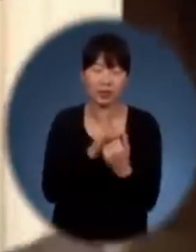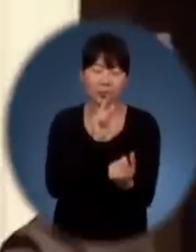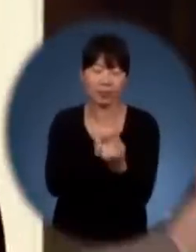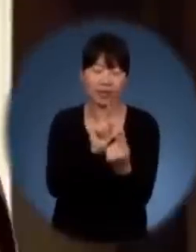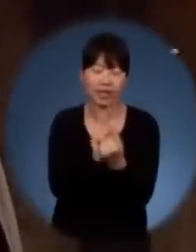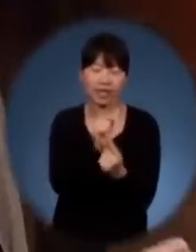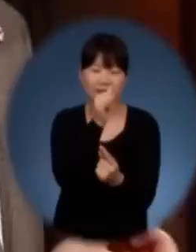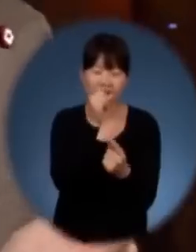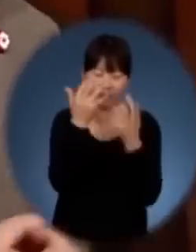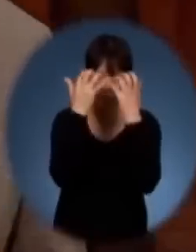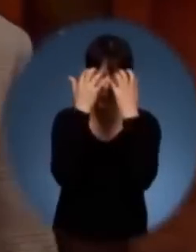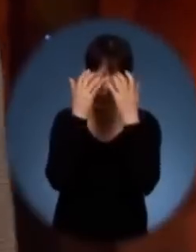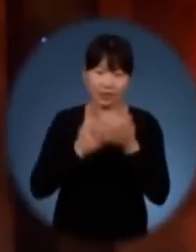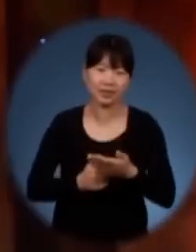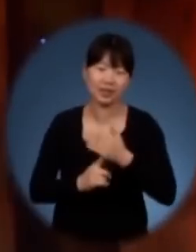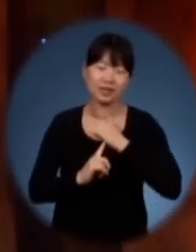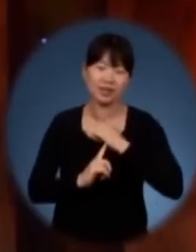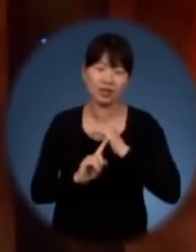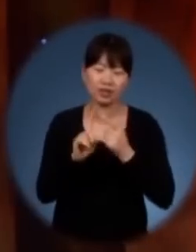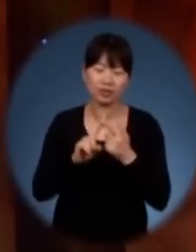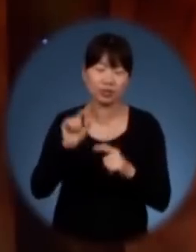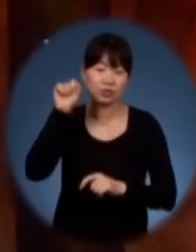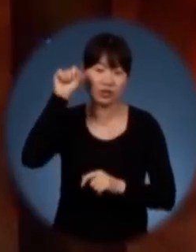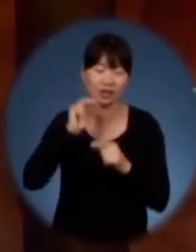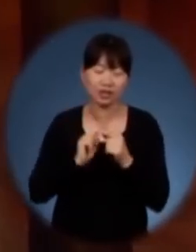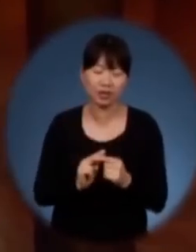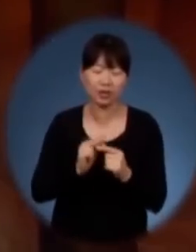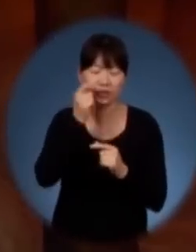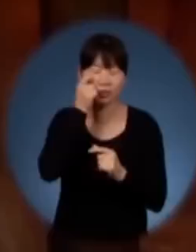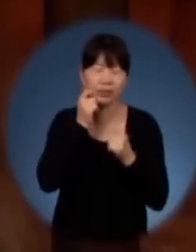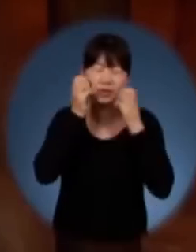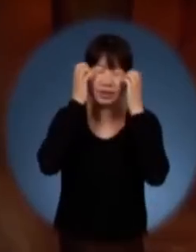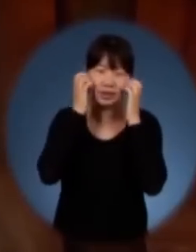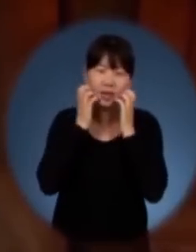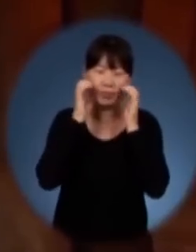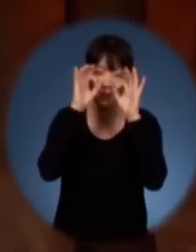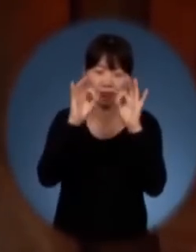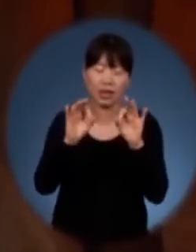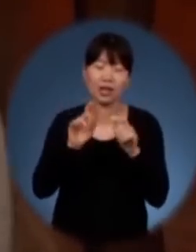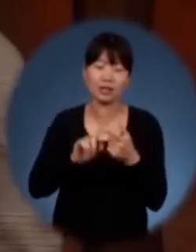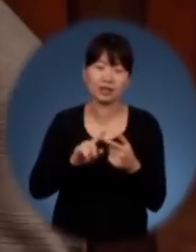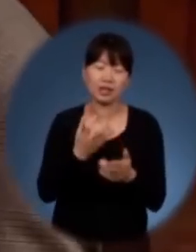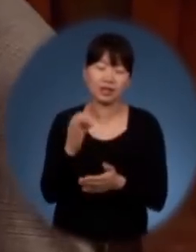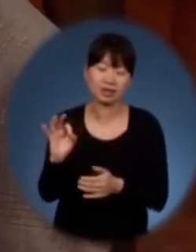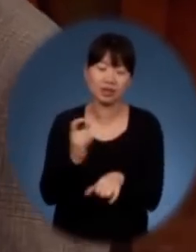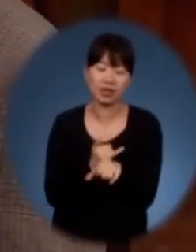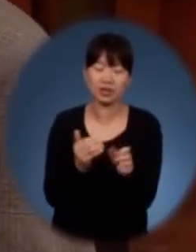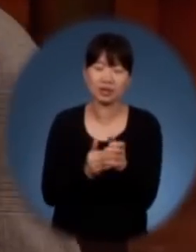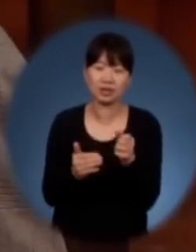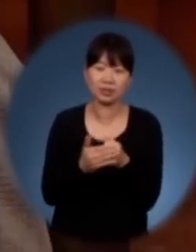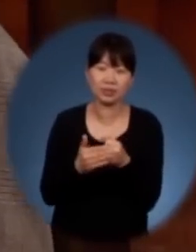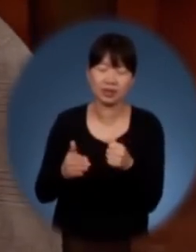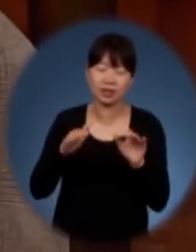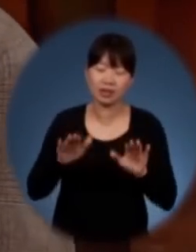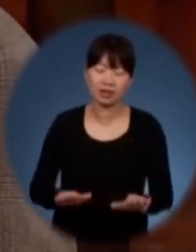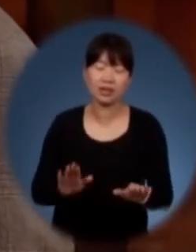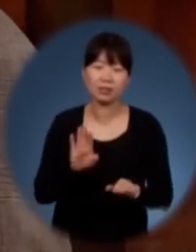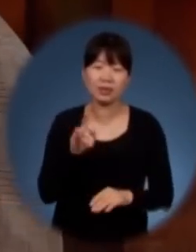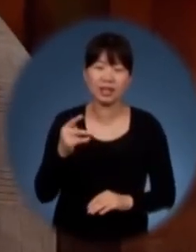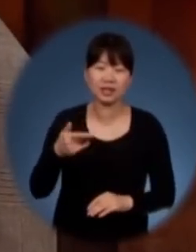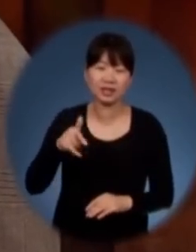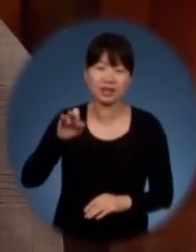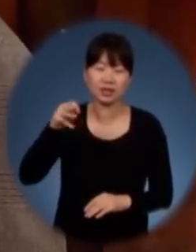고난과 좌절 그 투쟁과 눈물과 땀에 대해서 그대로 받아들이면서이 베르기우스